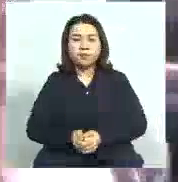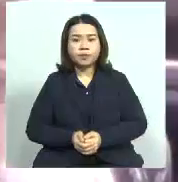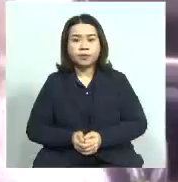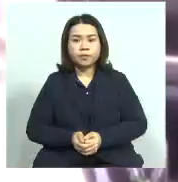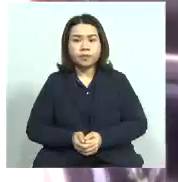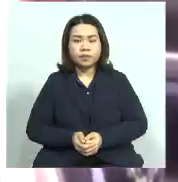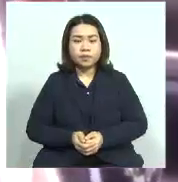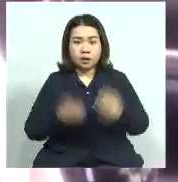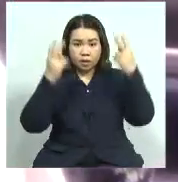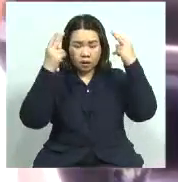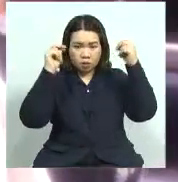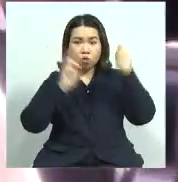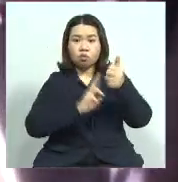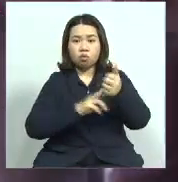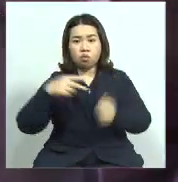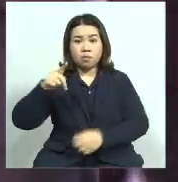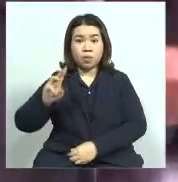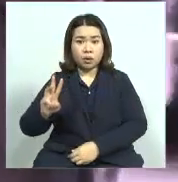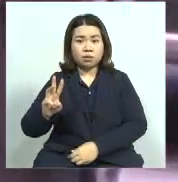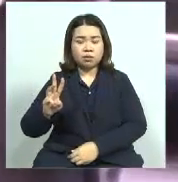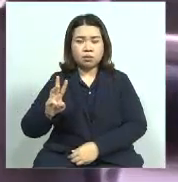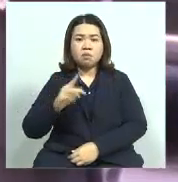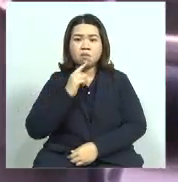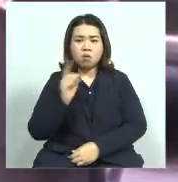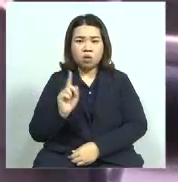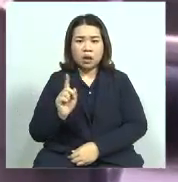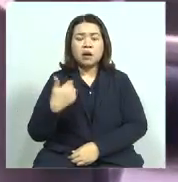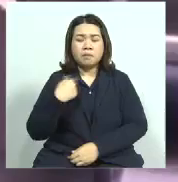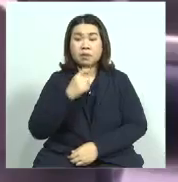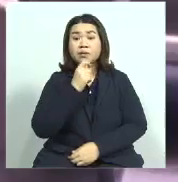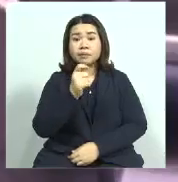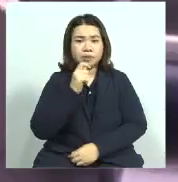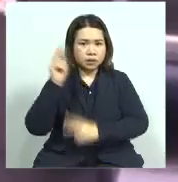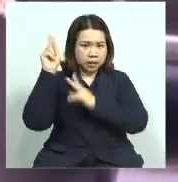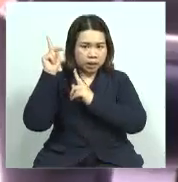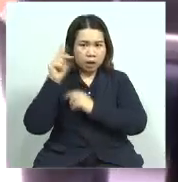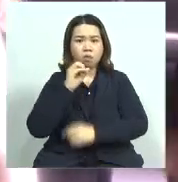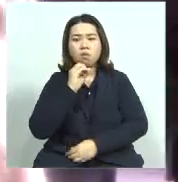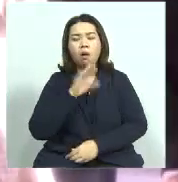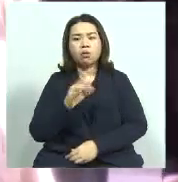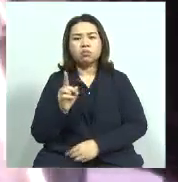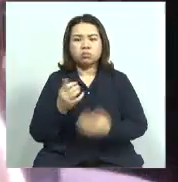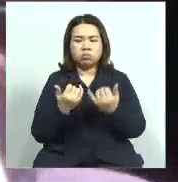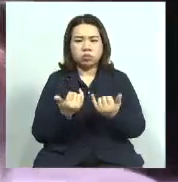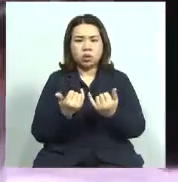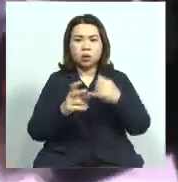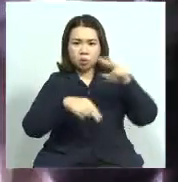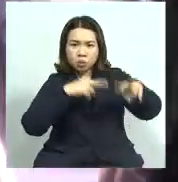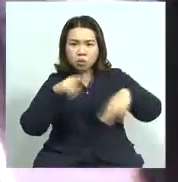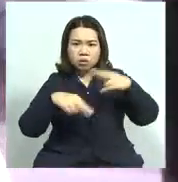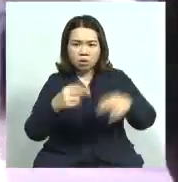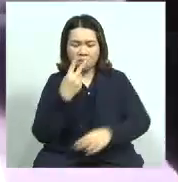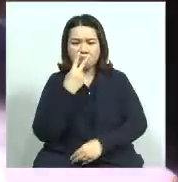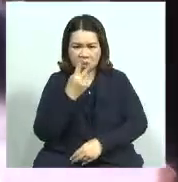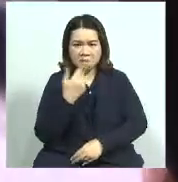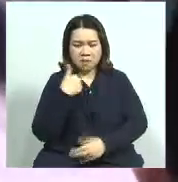ขณะที่พลเอกประวิตรวงษ์สุวรรณรองนายกรัฐมนตรีค่ะก็ให้สัมภาษณ์กับสื่อมวลชนนะคะโดยบอกว่าเบื้องต้นเนี่ยตรวจสอบพบ